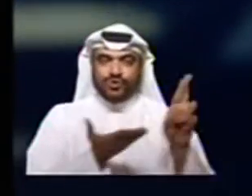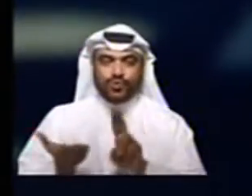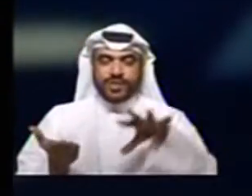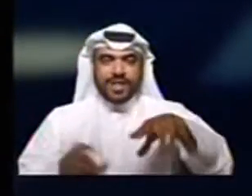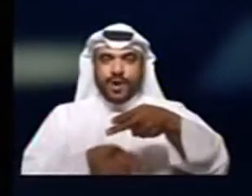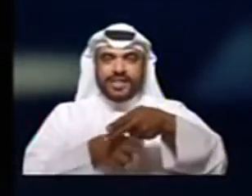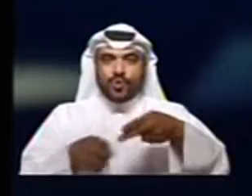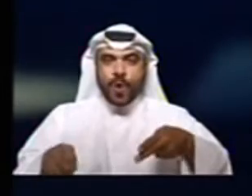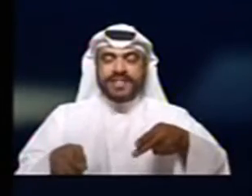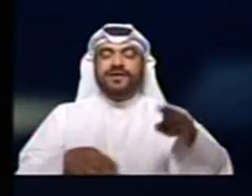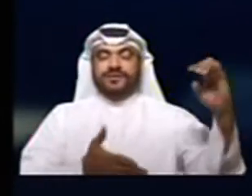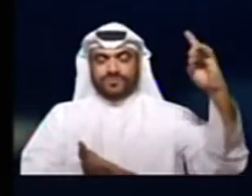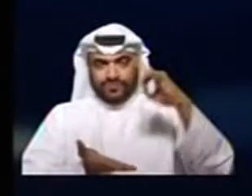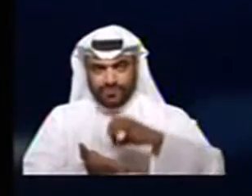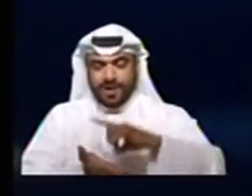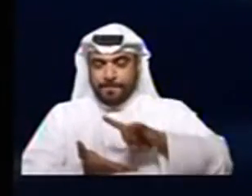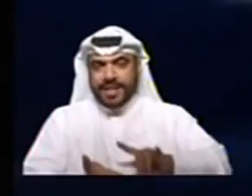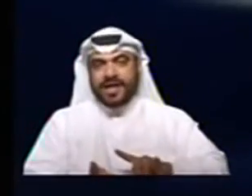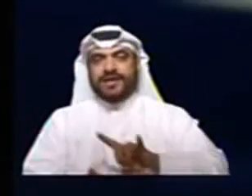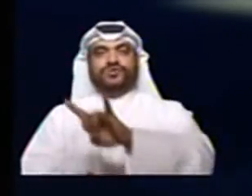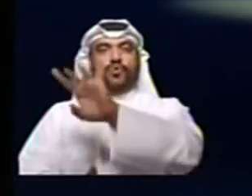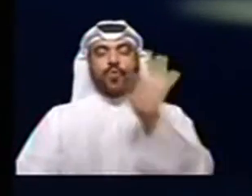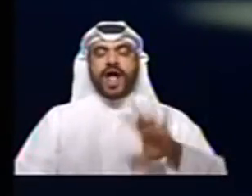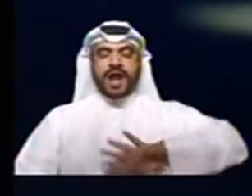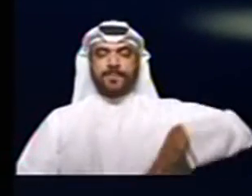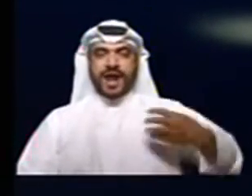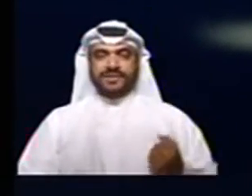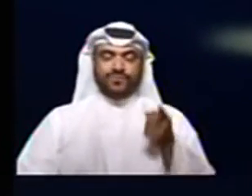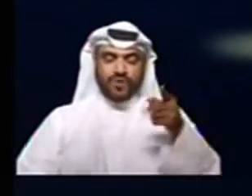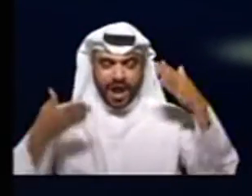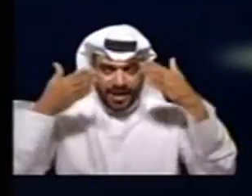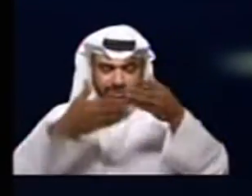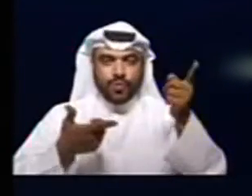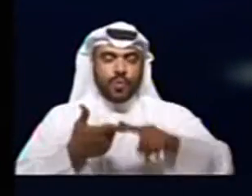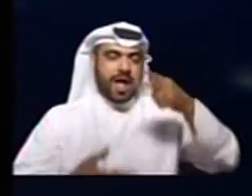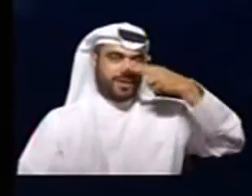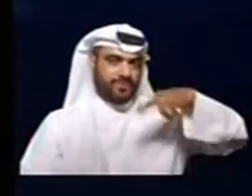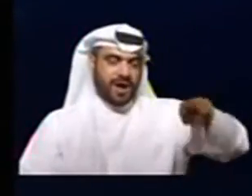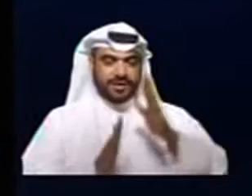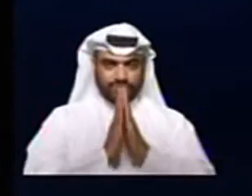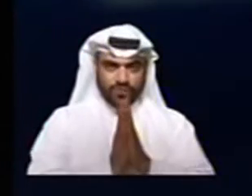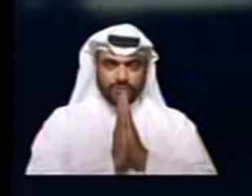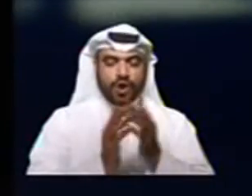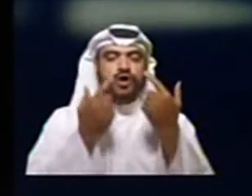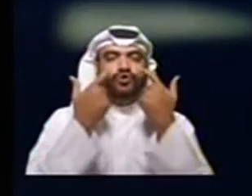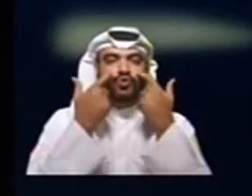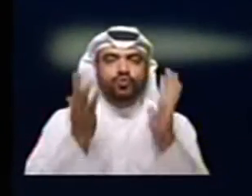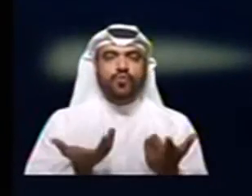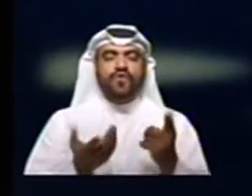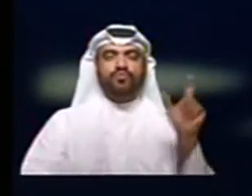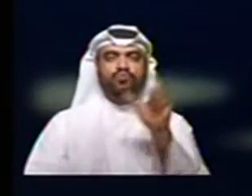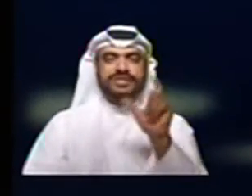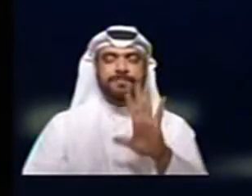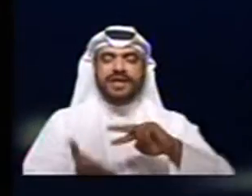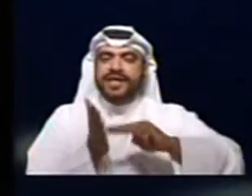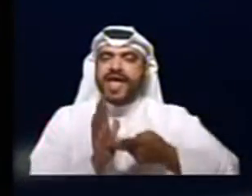الكويت ومنها إلى بنغلاديش ثم ميانمار، وذلك لمناقشة وتسليط الضوء على أزمة أقلية الروهينجا.